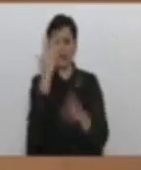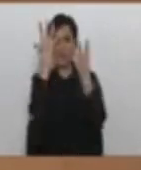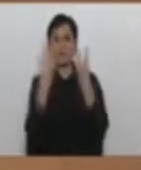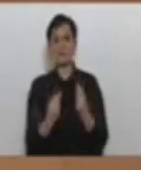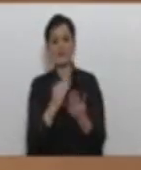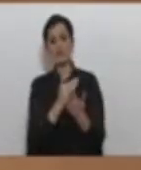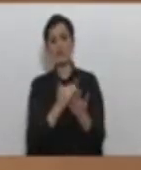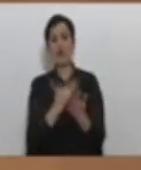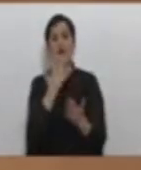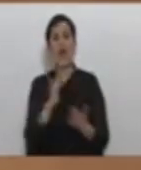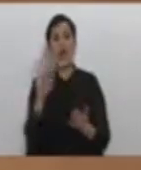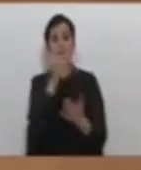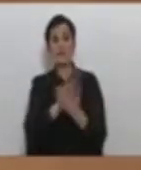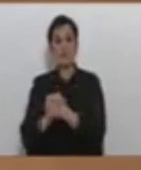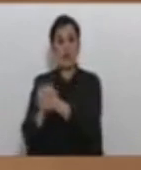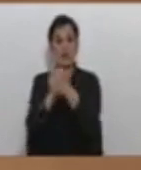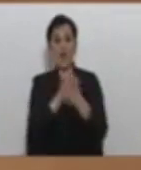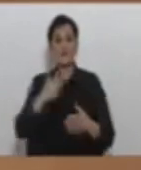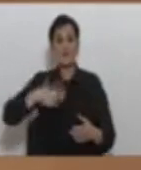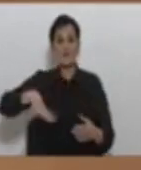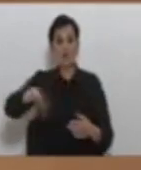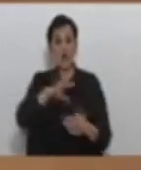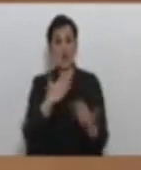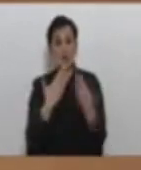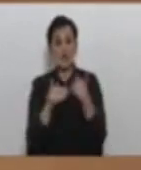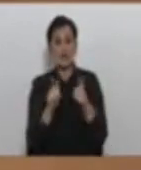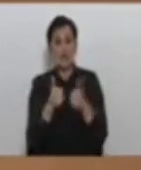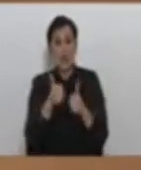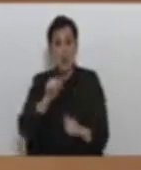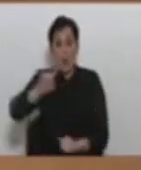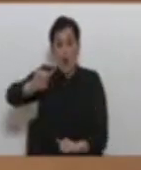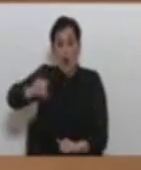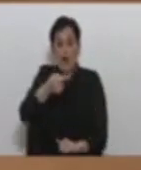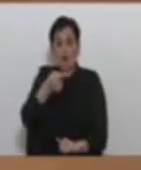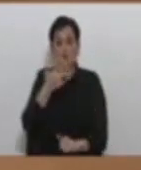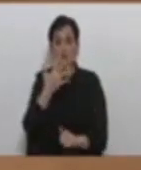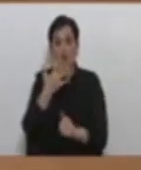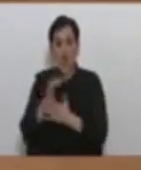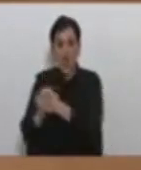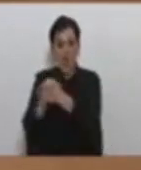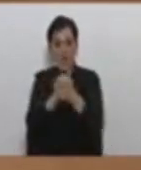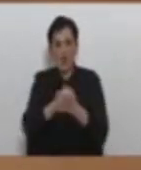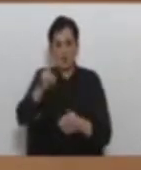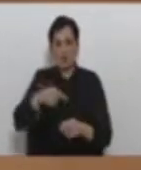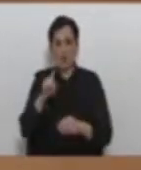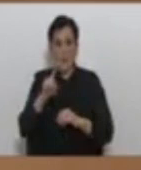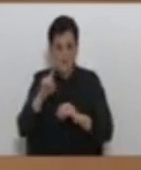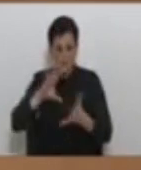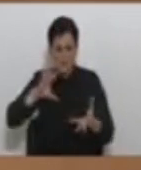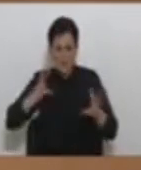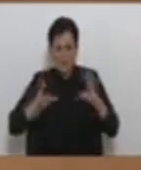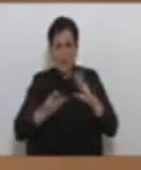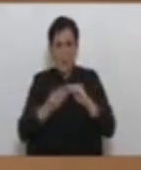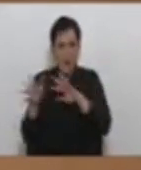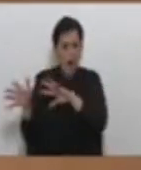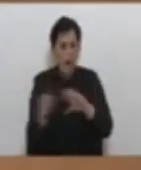წესრიგში ევროკავშირის საქართველოს ურთიერთობებში, არის როგორ გაიძულოთ ევროკავშირმა, რომ საბოლოოდ არ წაართვათ